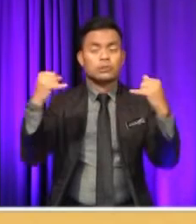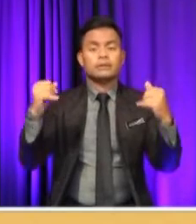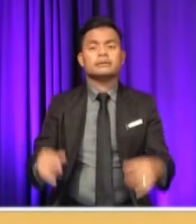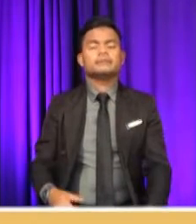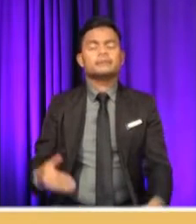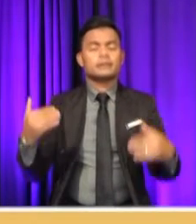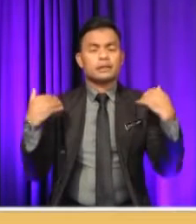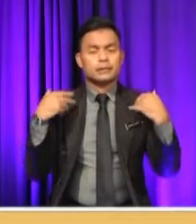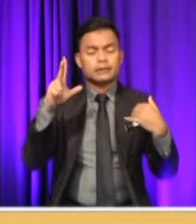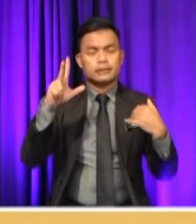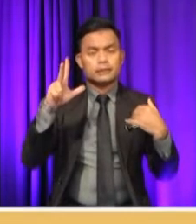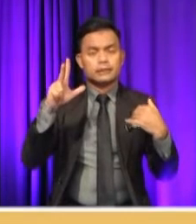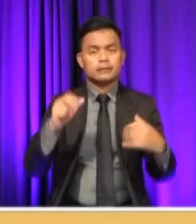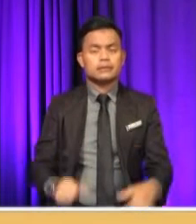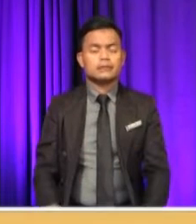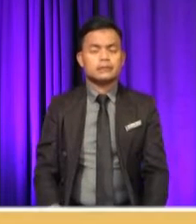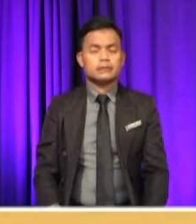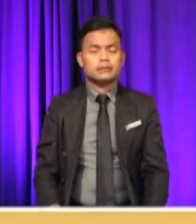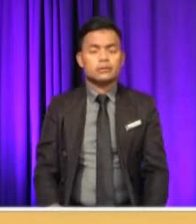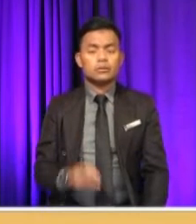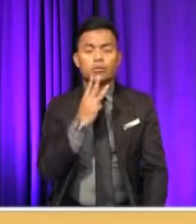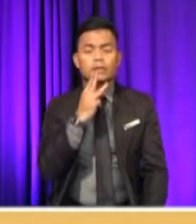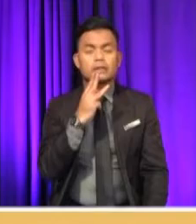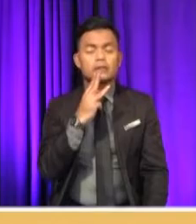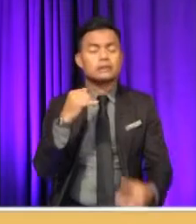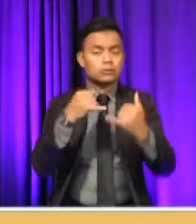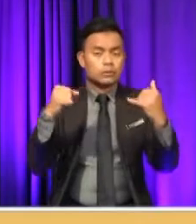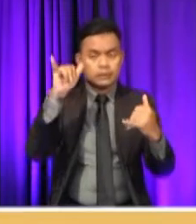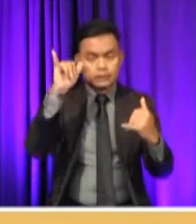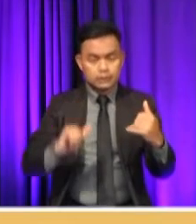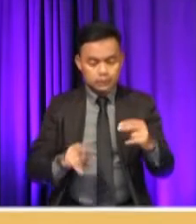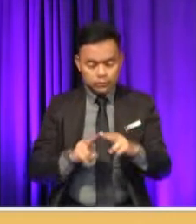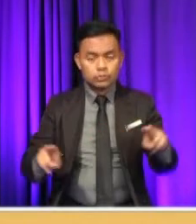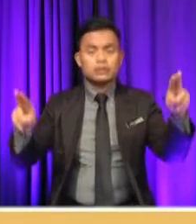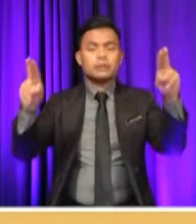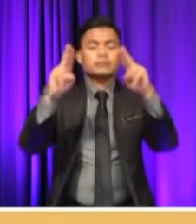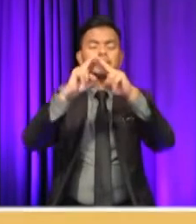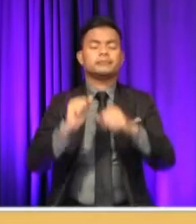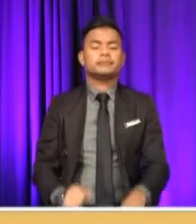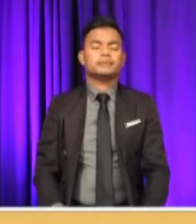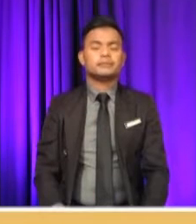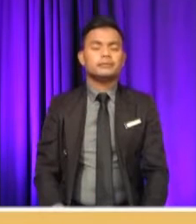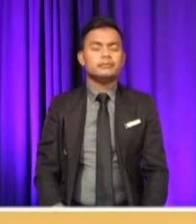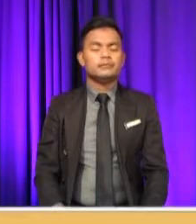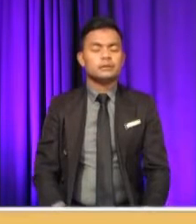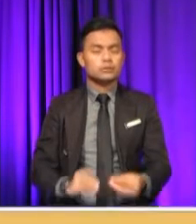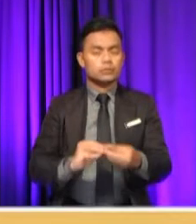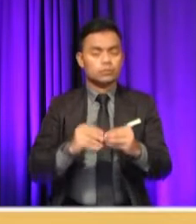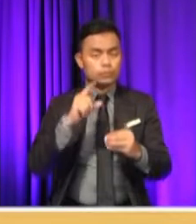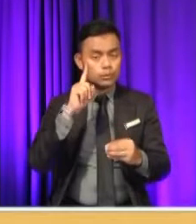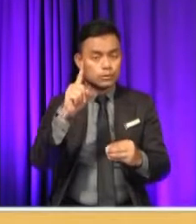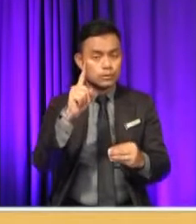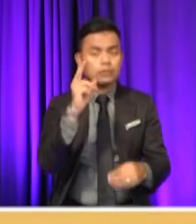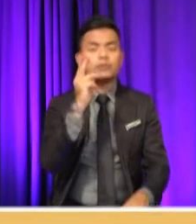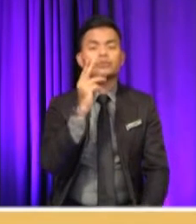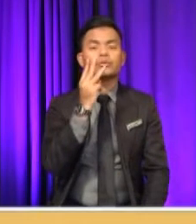3 kategori wire yang 3 warna wire yang utama Kita ada wire warna merah atau coklat. Ini adalah wire hidup,